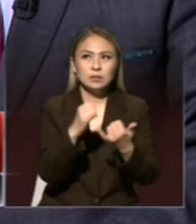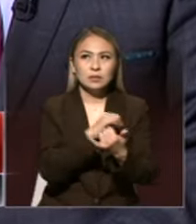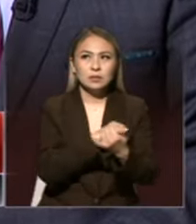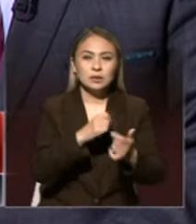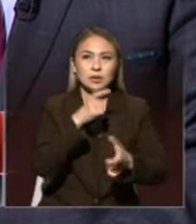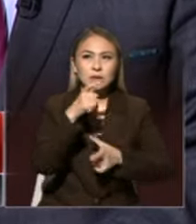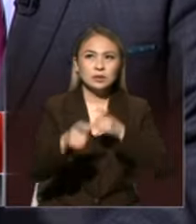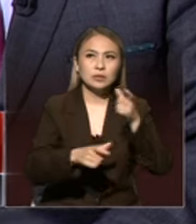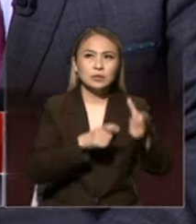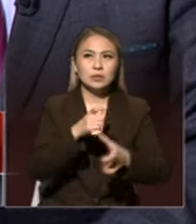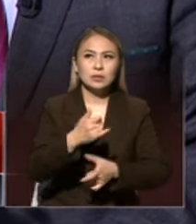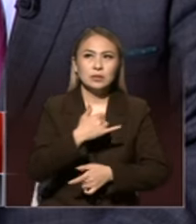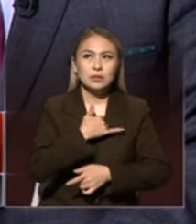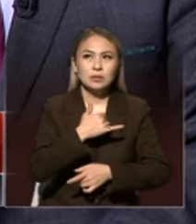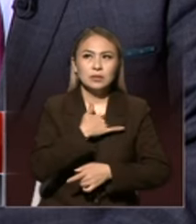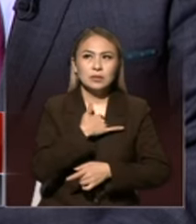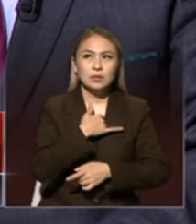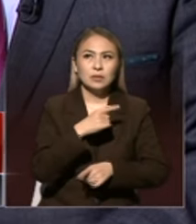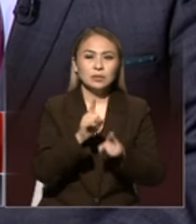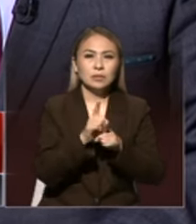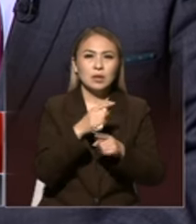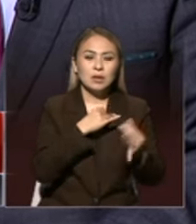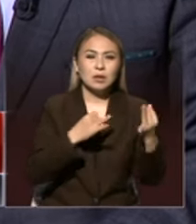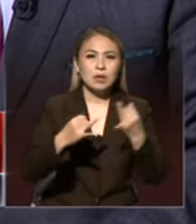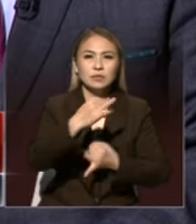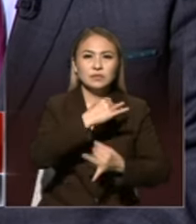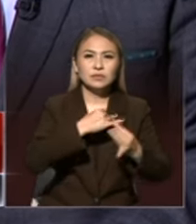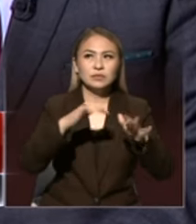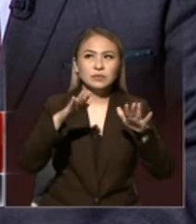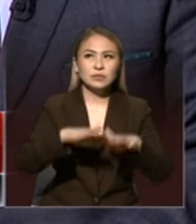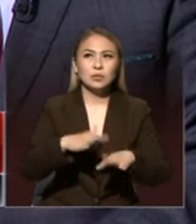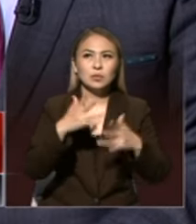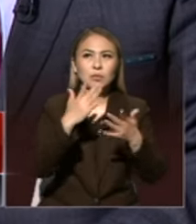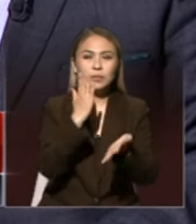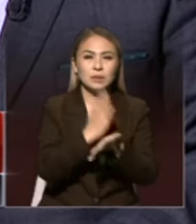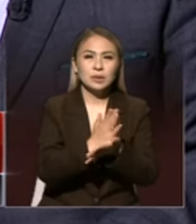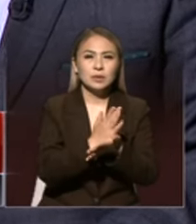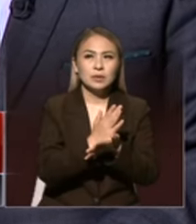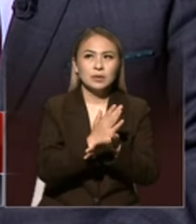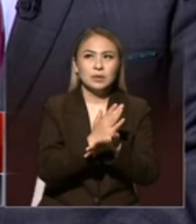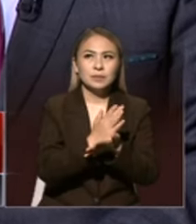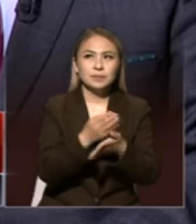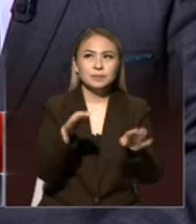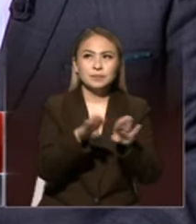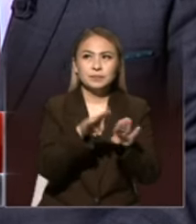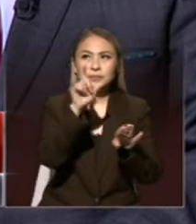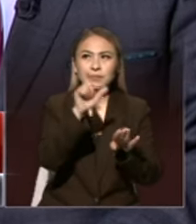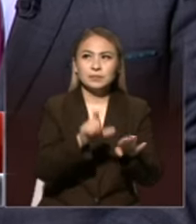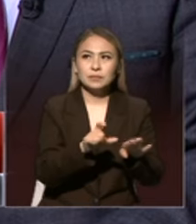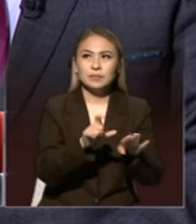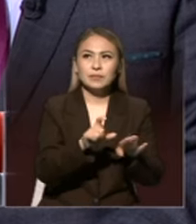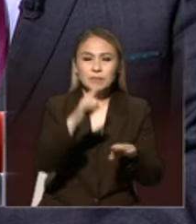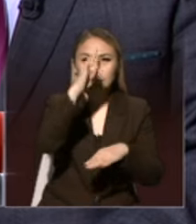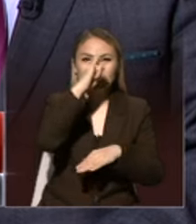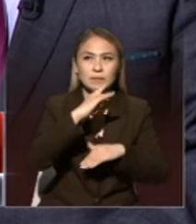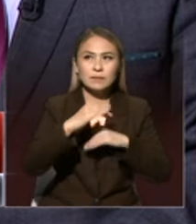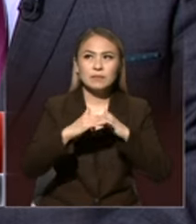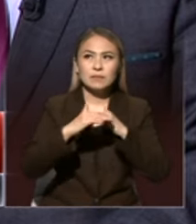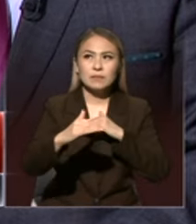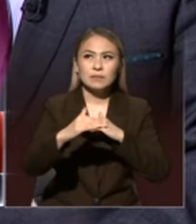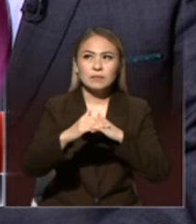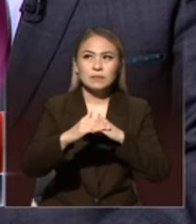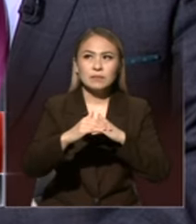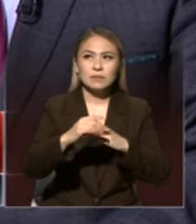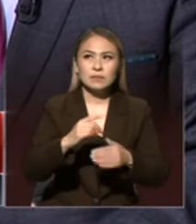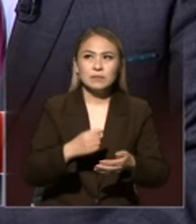жанайқайын жеткізейін деп. Біз жаңа кулуарда да мен сөйлестім. Қанша малы бар, жаны бар. Бұндай азаматтар Қазақстанда, қазақшасын